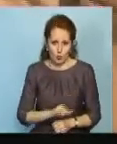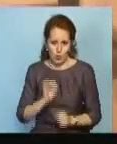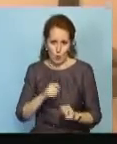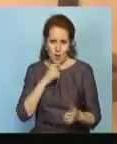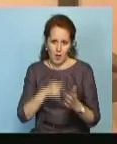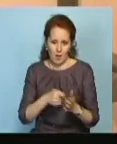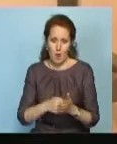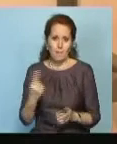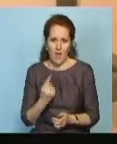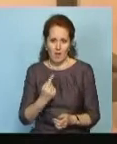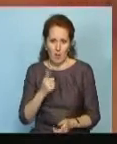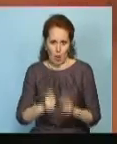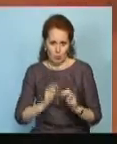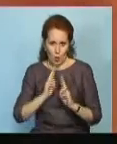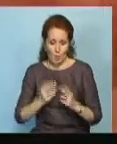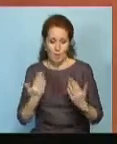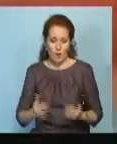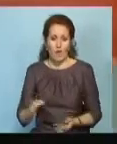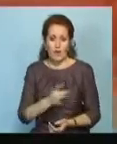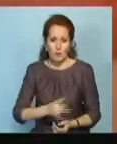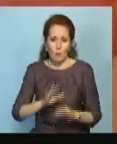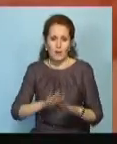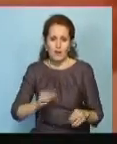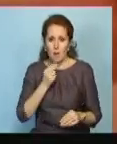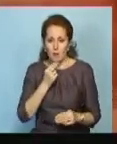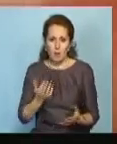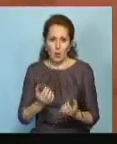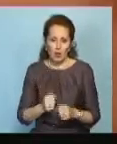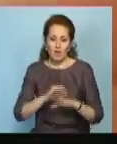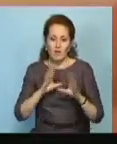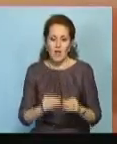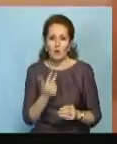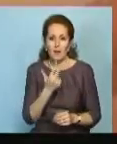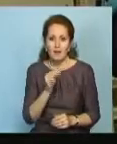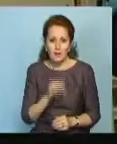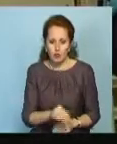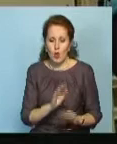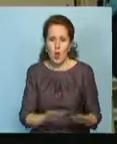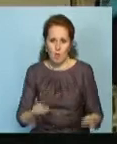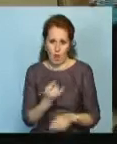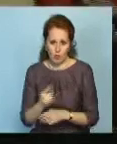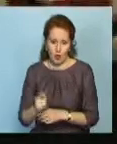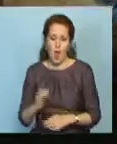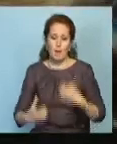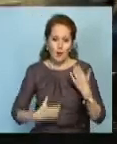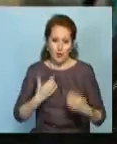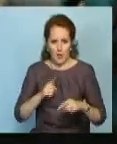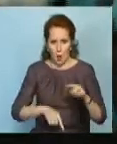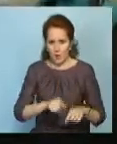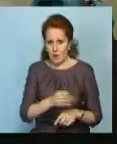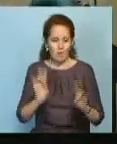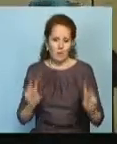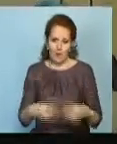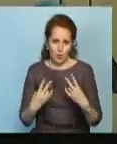первая молочка, потому как сегодня в республике детское питание получает всего 3000 малышей. Так что родителям переживать не стоит. Даже если третью